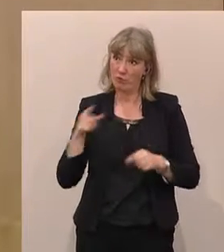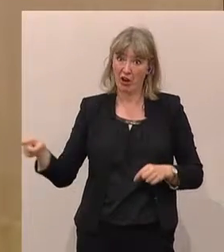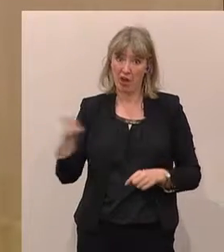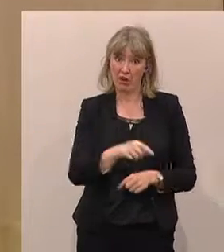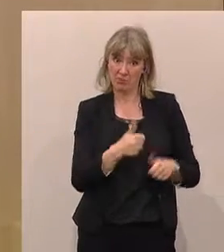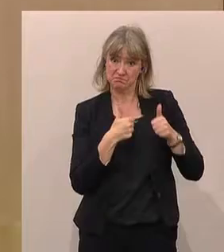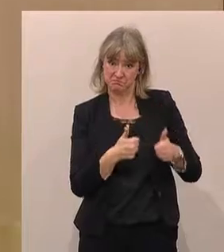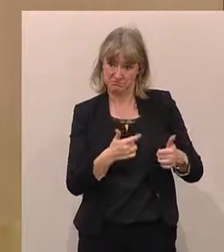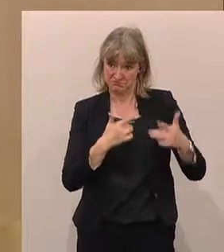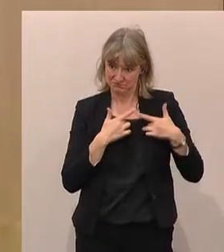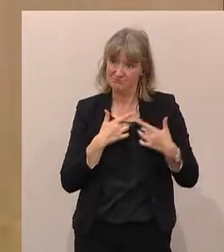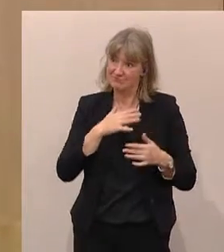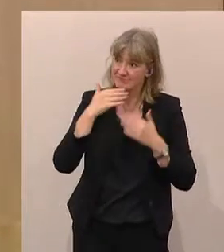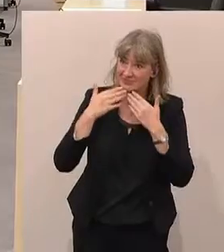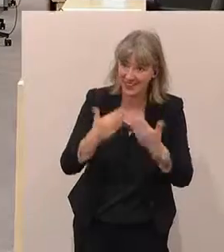bewertet wird.